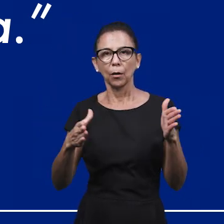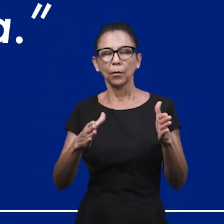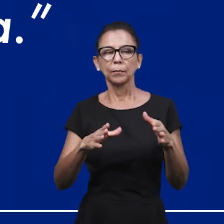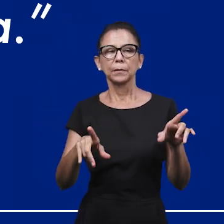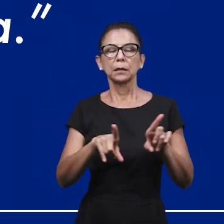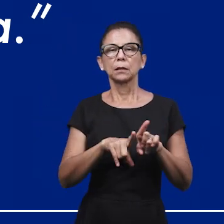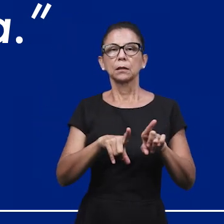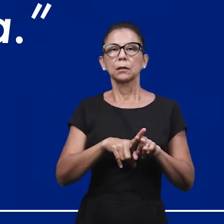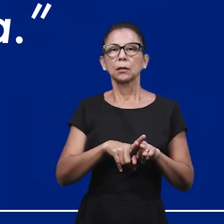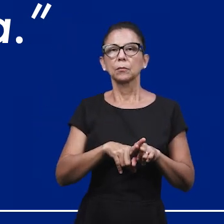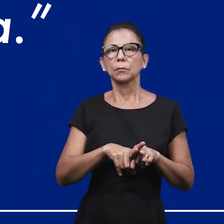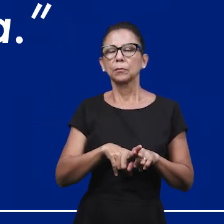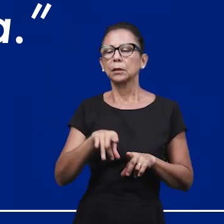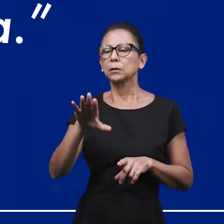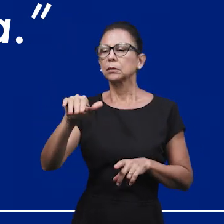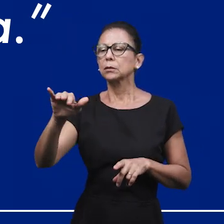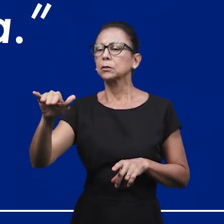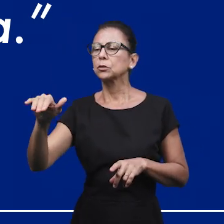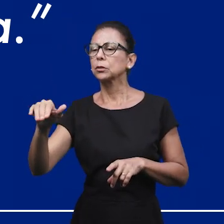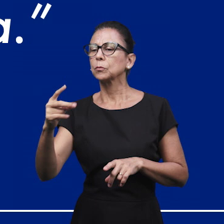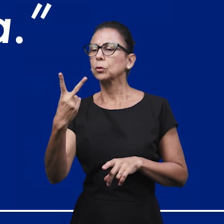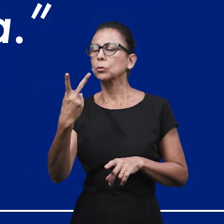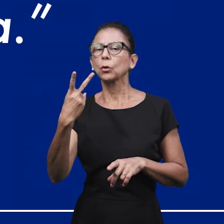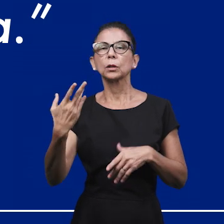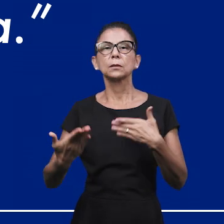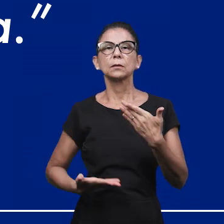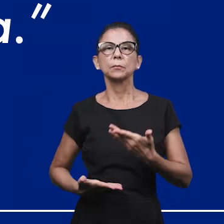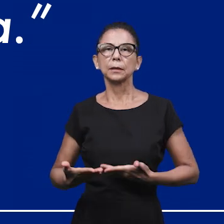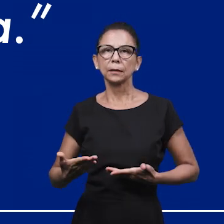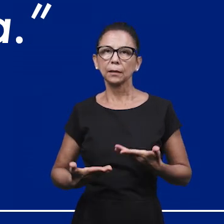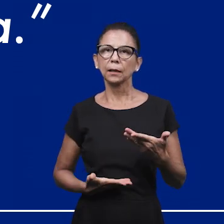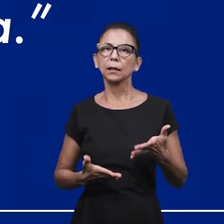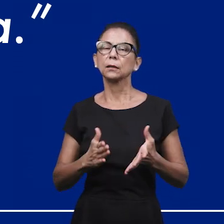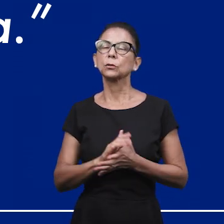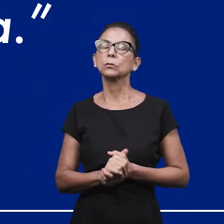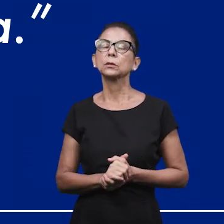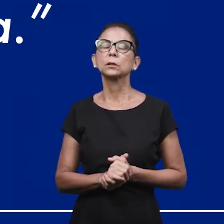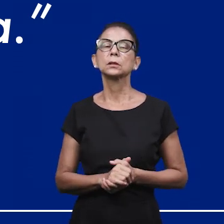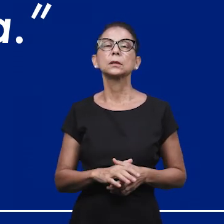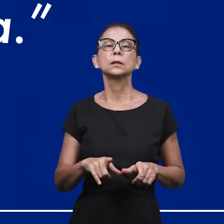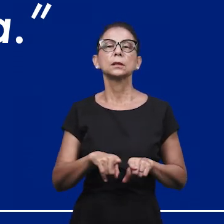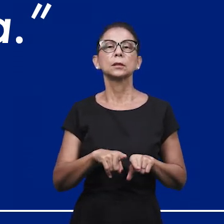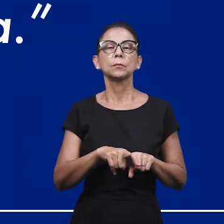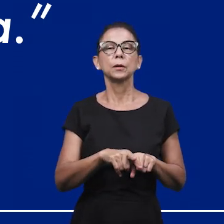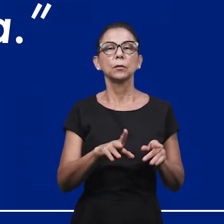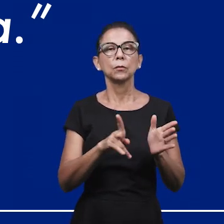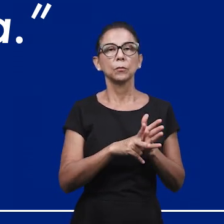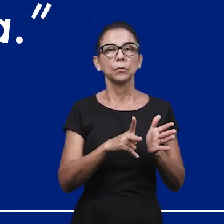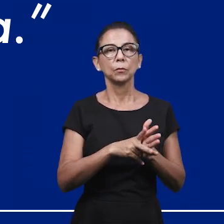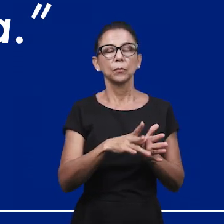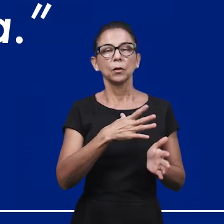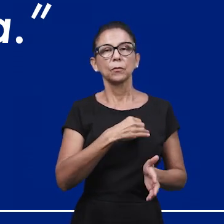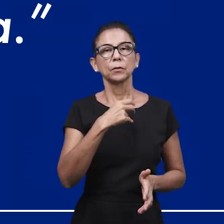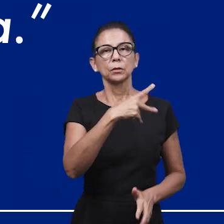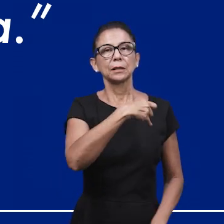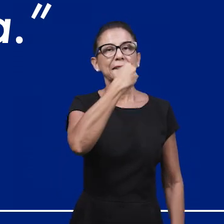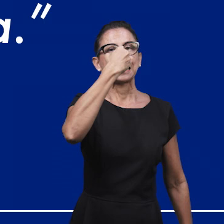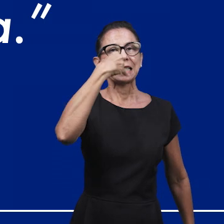et Isaac, son fils, il a coupé le bois pour l'holocauste, s'est levé, il est allé à l'endroit que